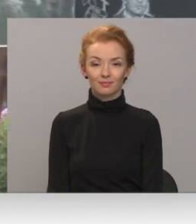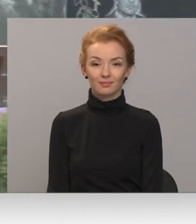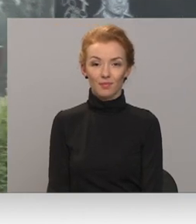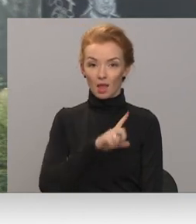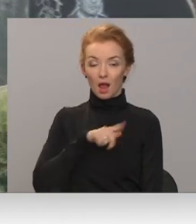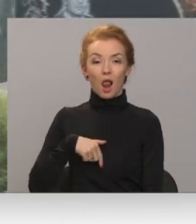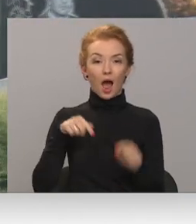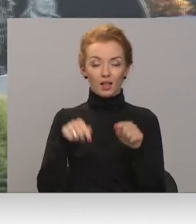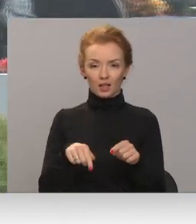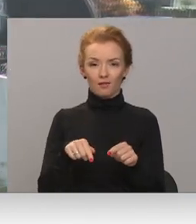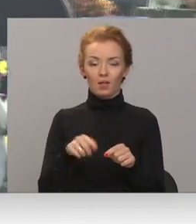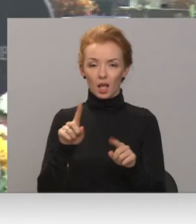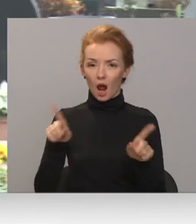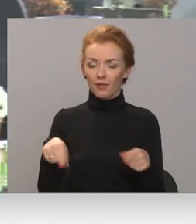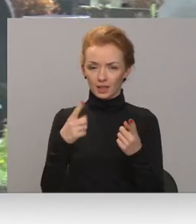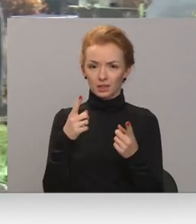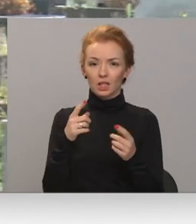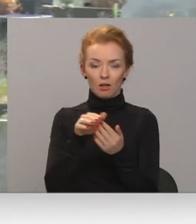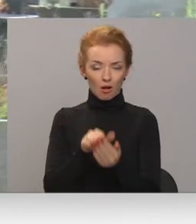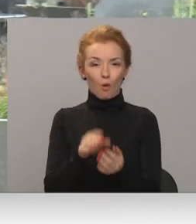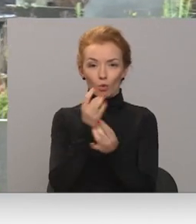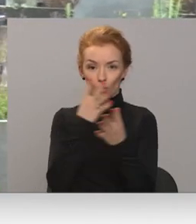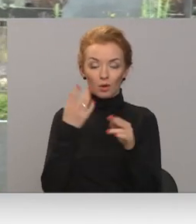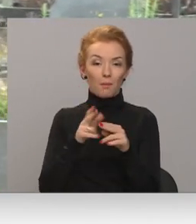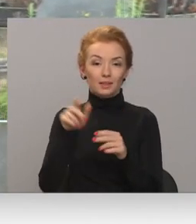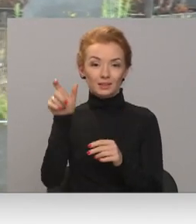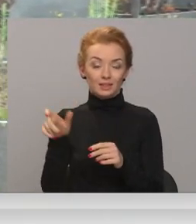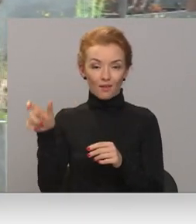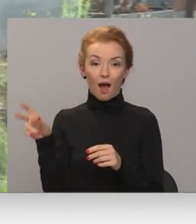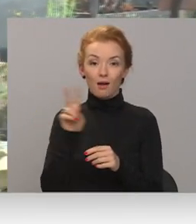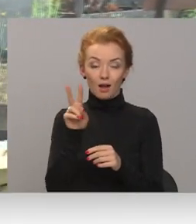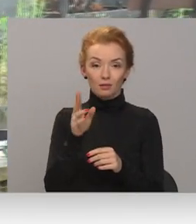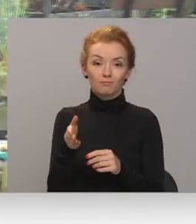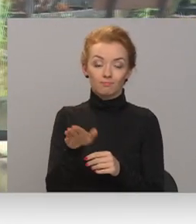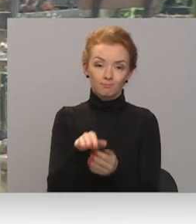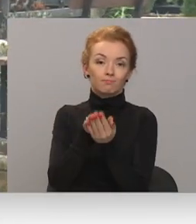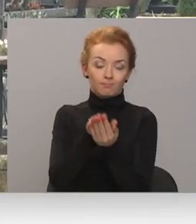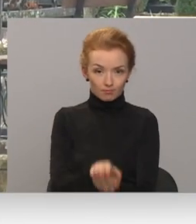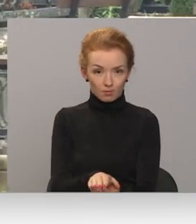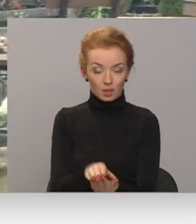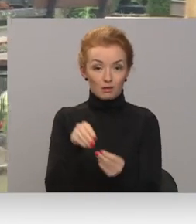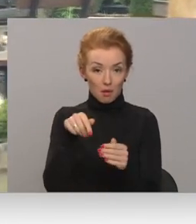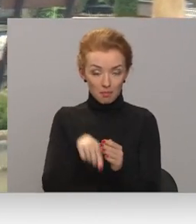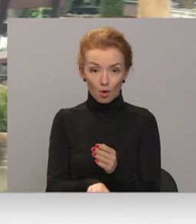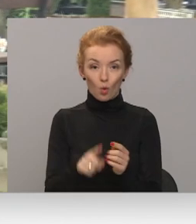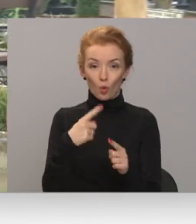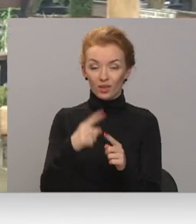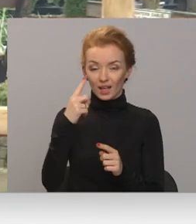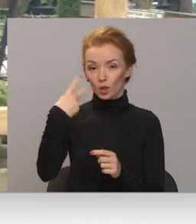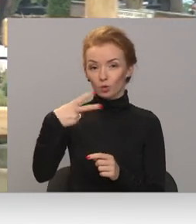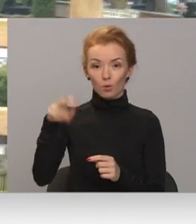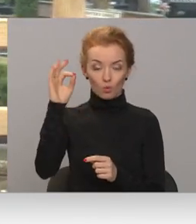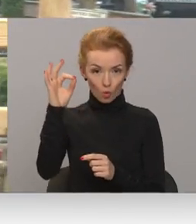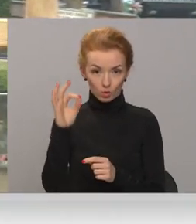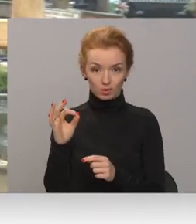Latvijā ir attīstīta kapu kultūra, tāpēc mūžībā aizgājušie tiek guldīti zemes klēpī un tikai aptuveni